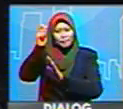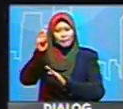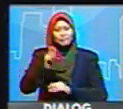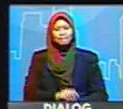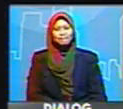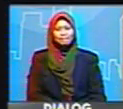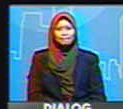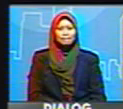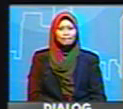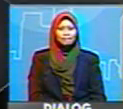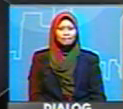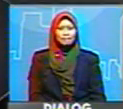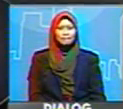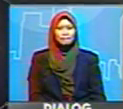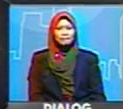ini